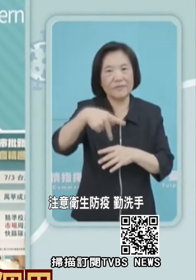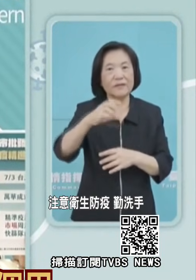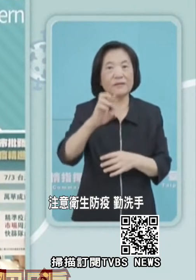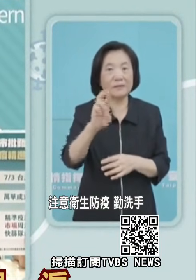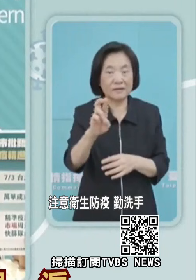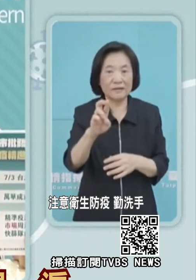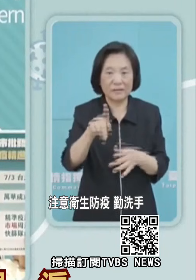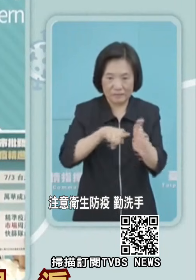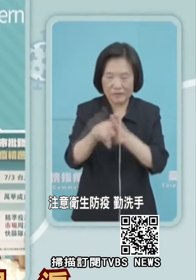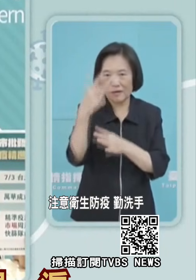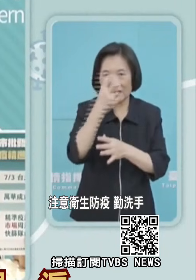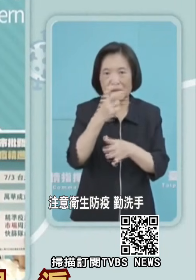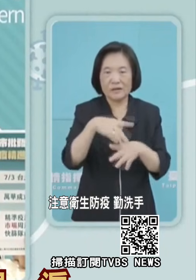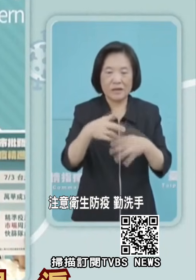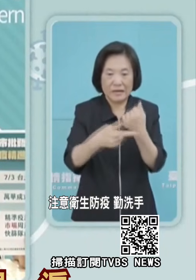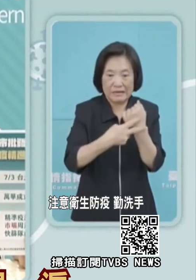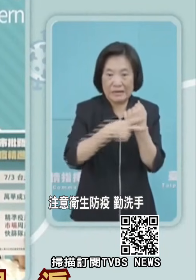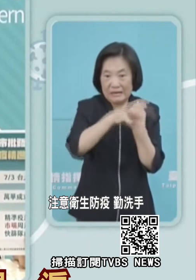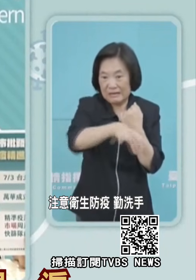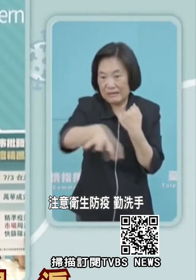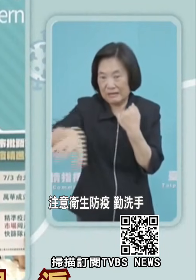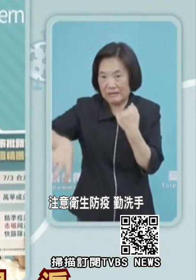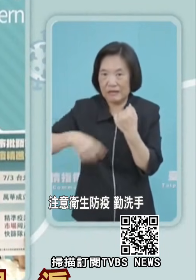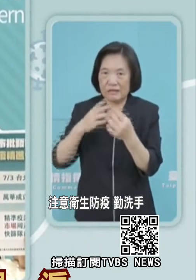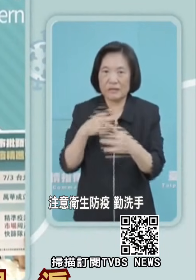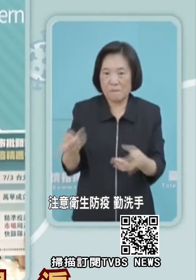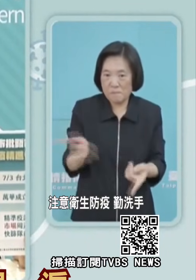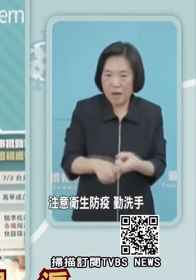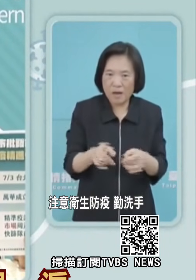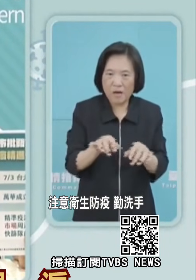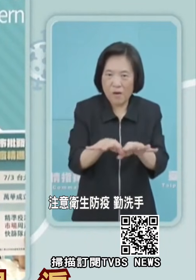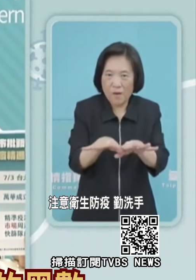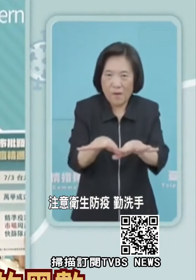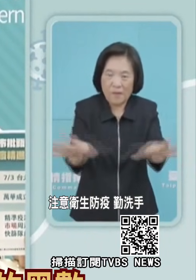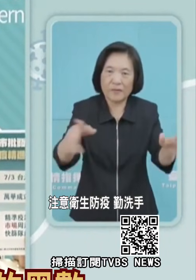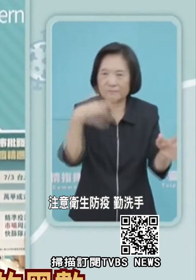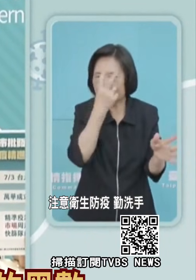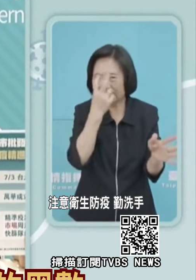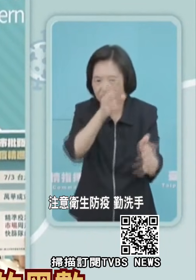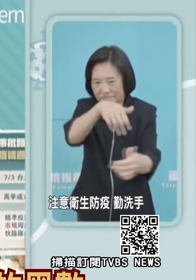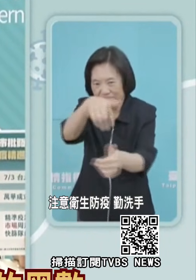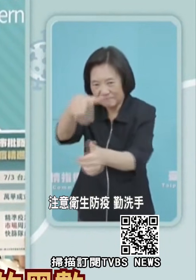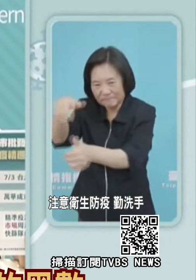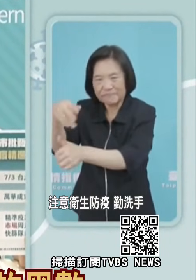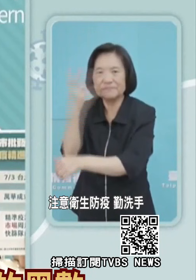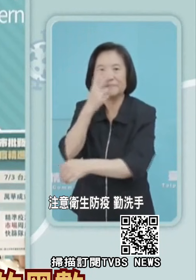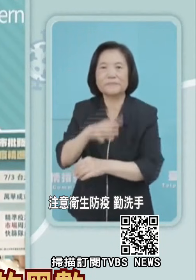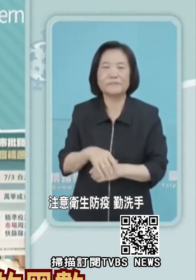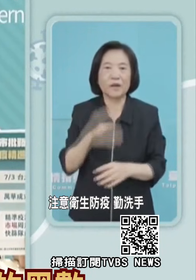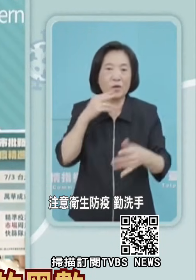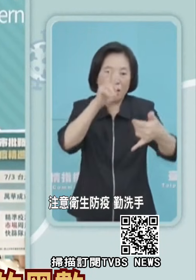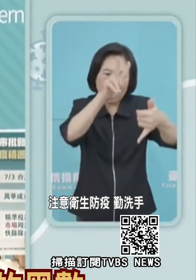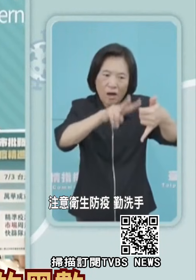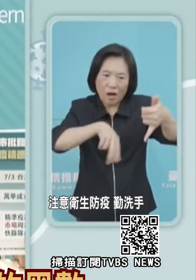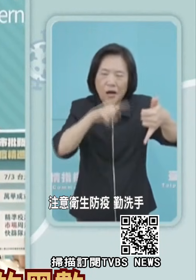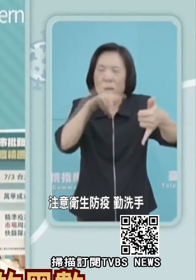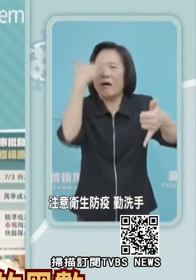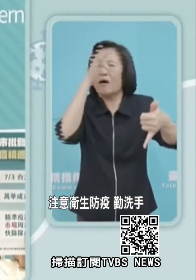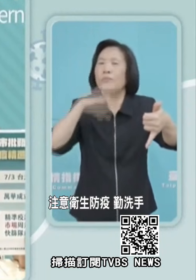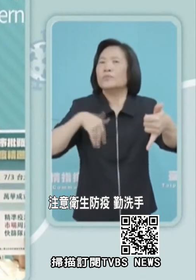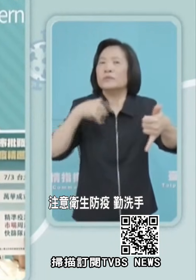理你知道吗，再做这种地毯式的扫过一遍你知道吗，看看能不能把这些无症状的黑